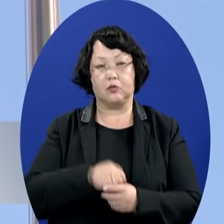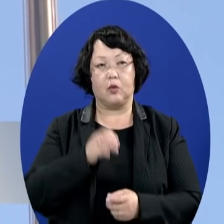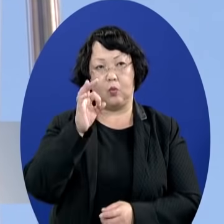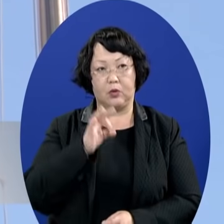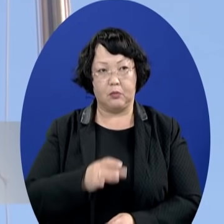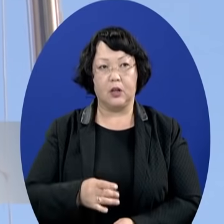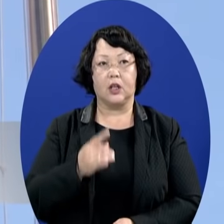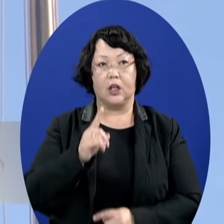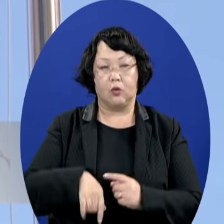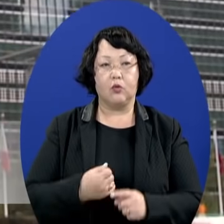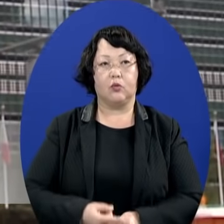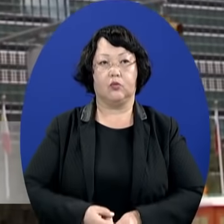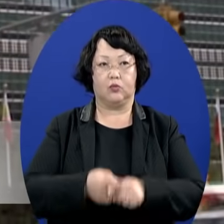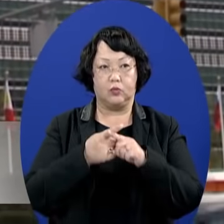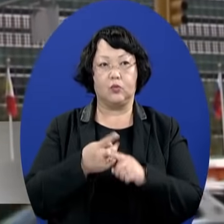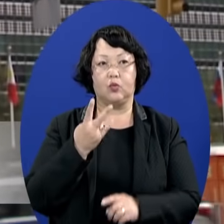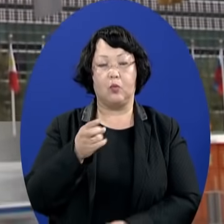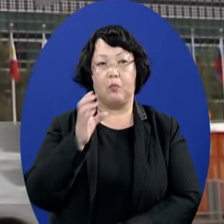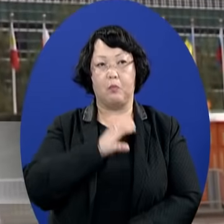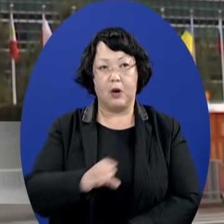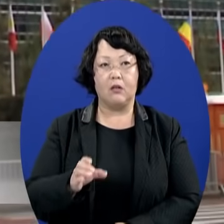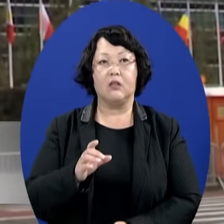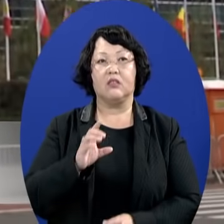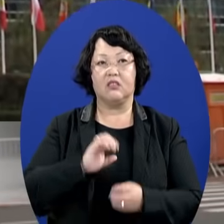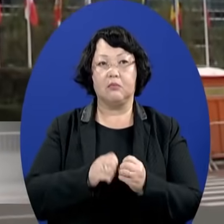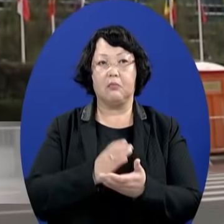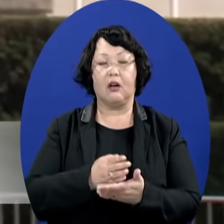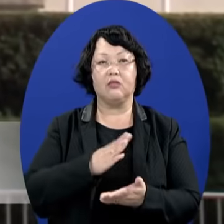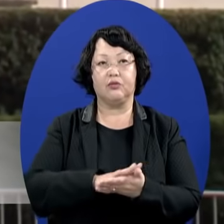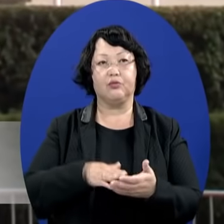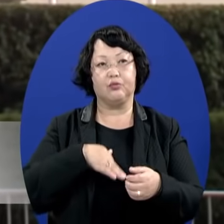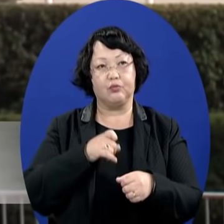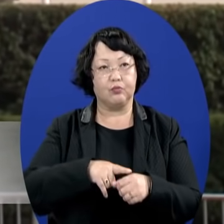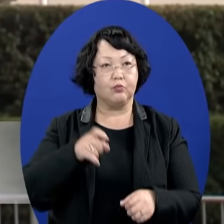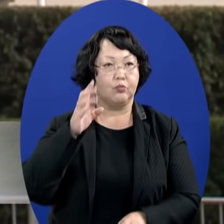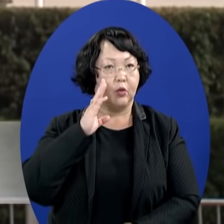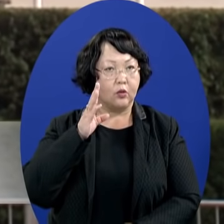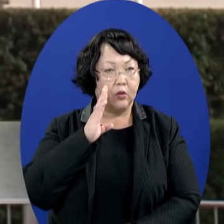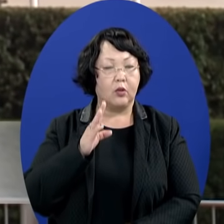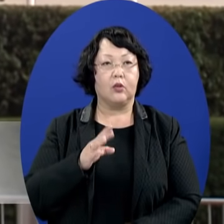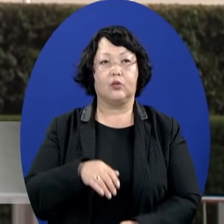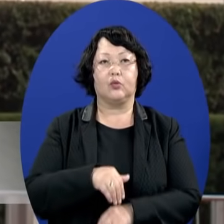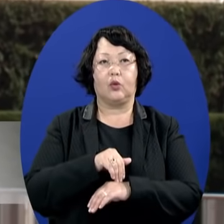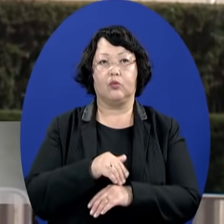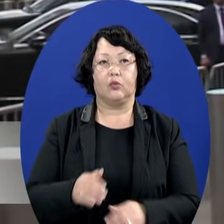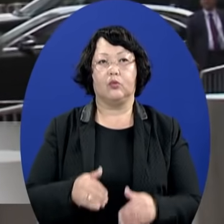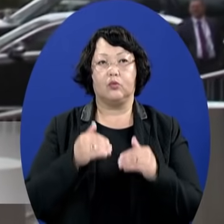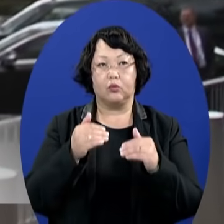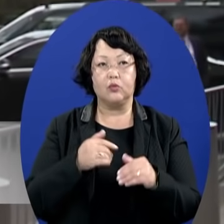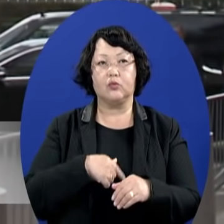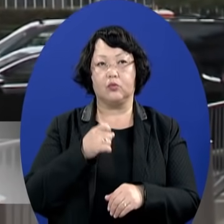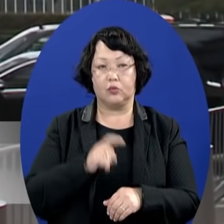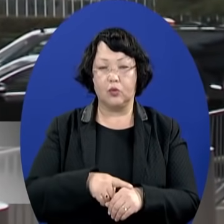улам өргөжүүлэхийн зэрэгцээ нэгдсэн үндэстний байгууллагын хэрэгжүүлж байгаа шин зорилт бодлого ялангуяа тогтвортой хөгжлийн